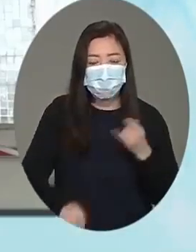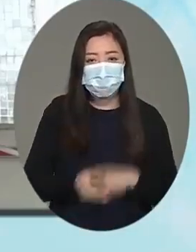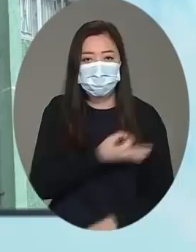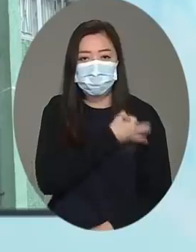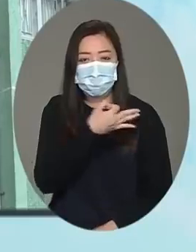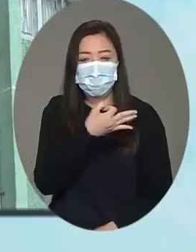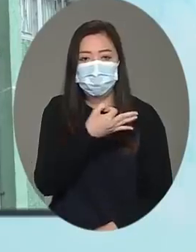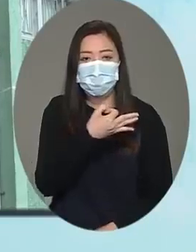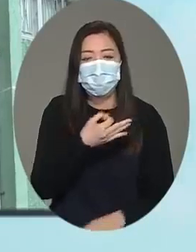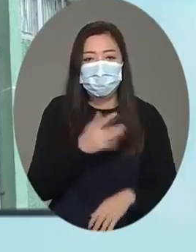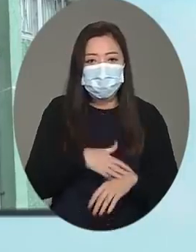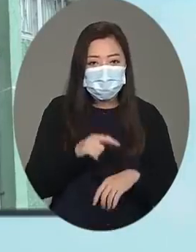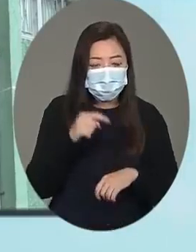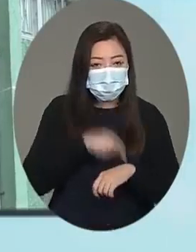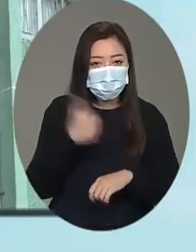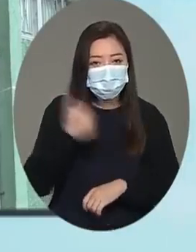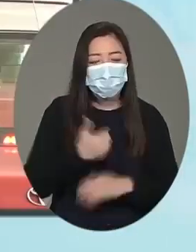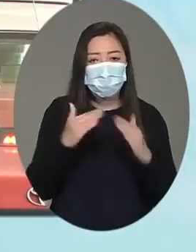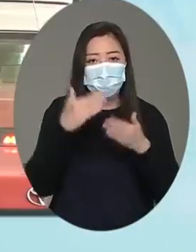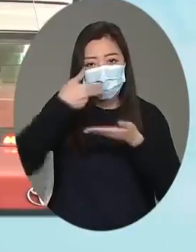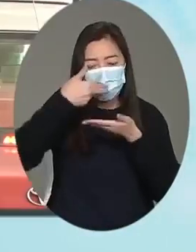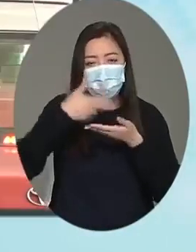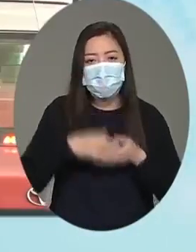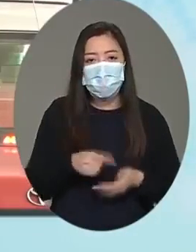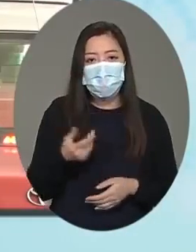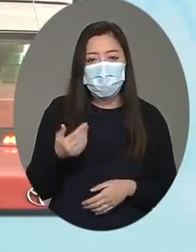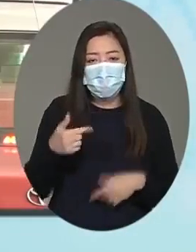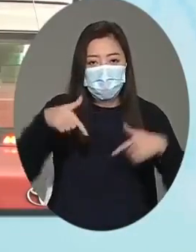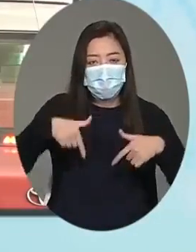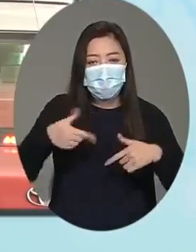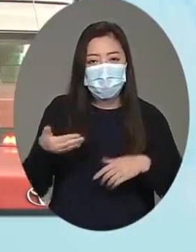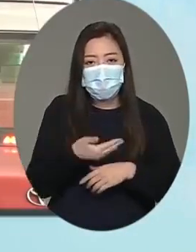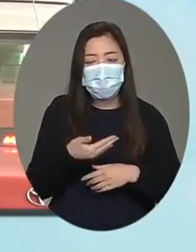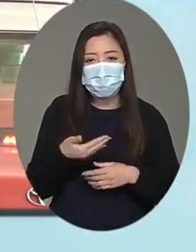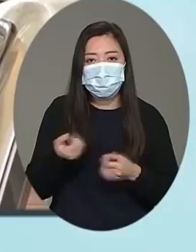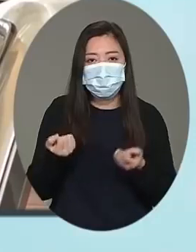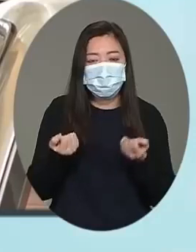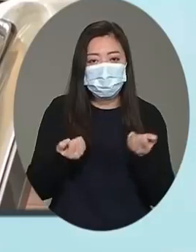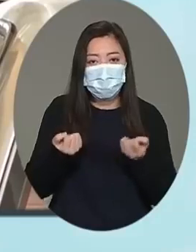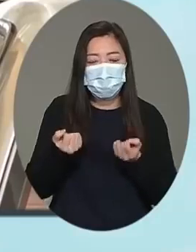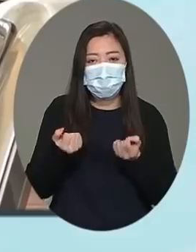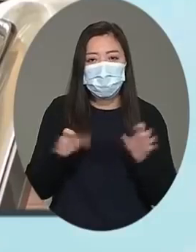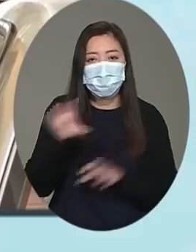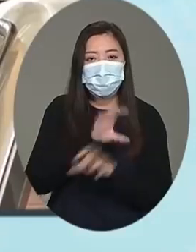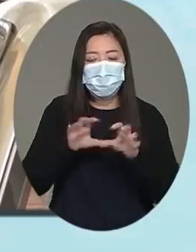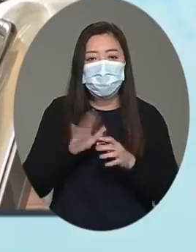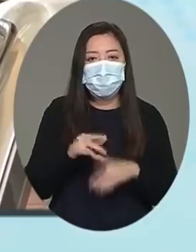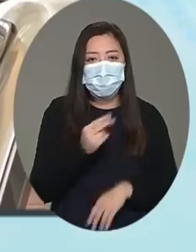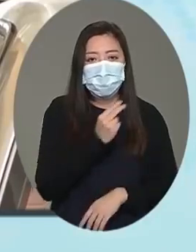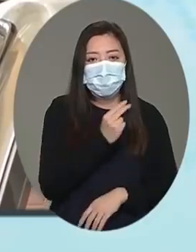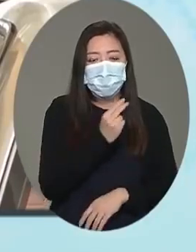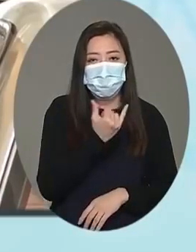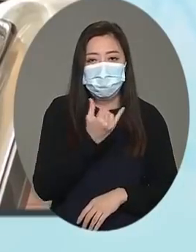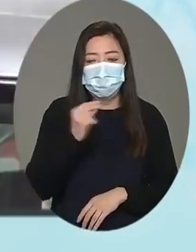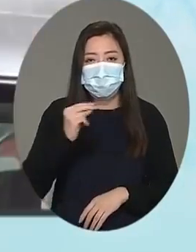星期三，平时主要在屋企吃饭。他在南湾半岛交更，车牌号码是 LE7673， 8号